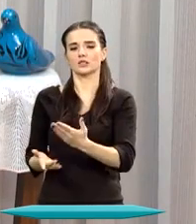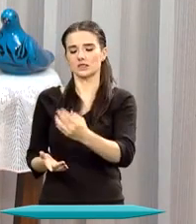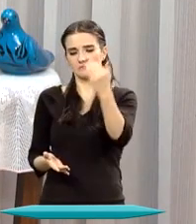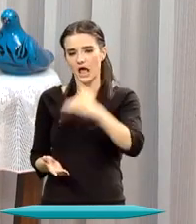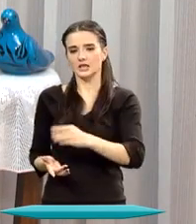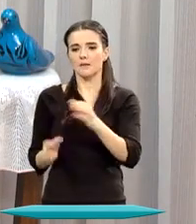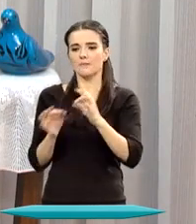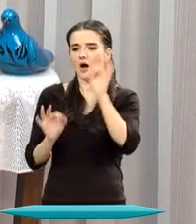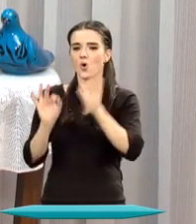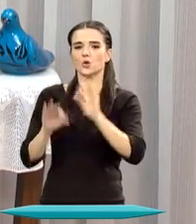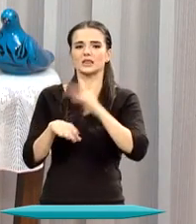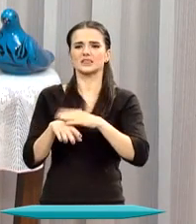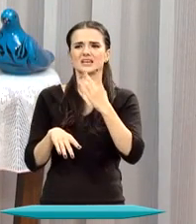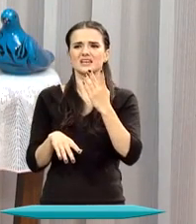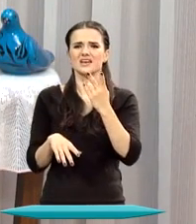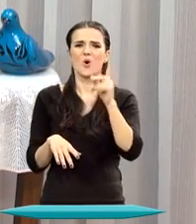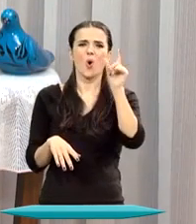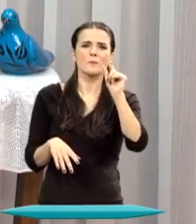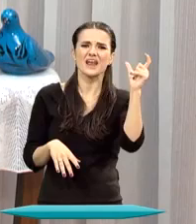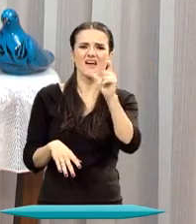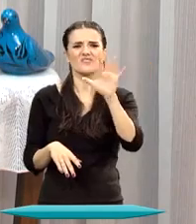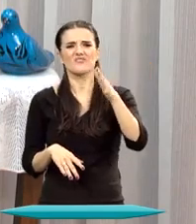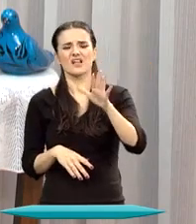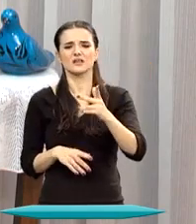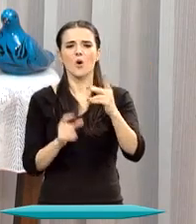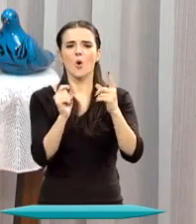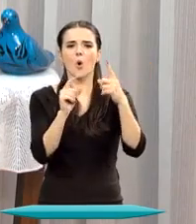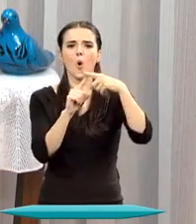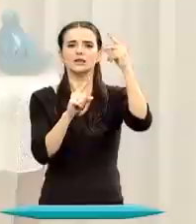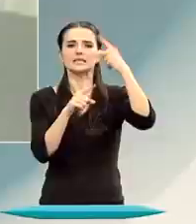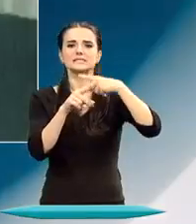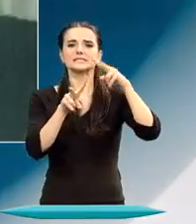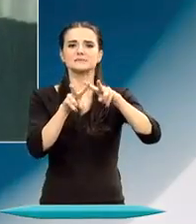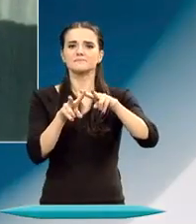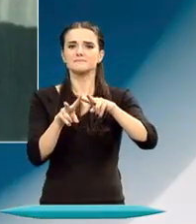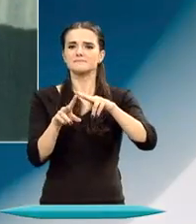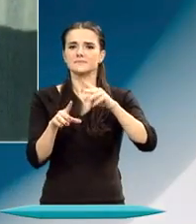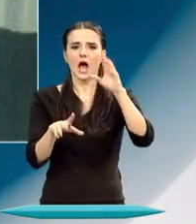kontrol ettiğinde, ki bir yaşına bir ayı falan vardı, Baha'ya otizm teşhisi koydu.